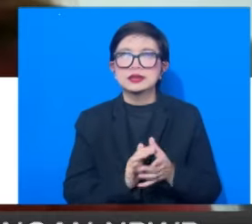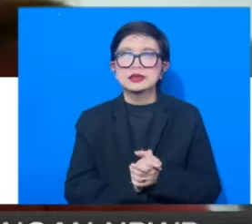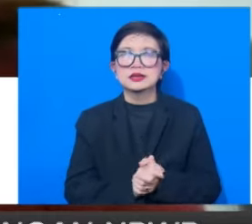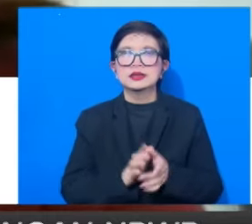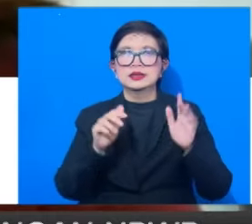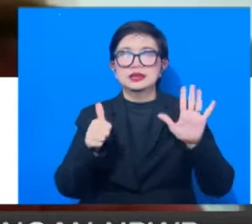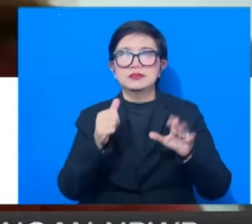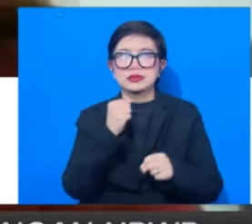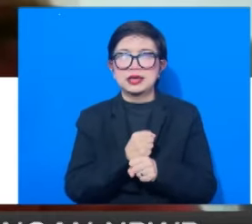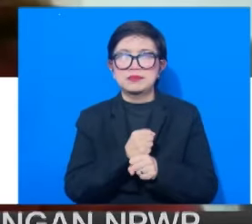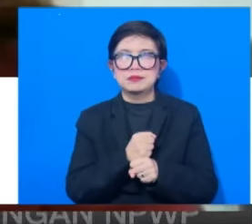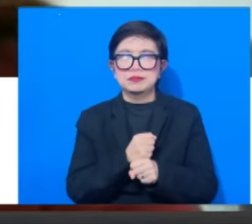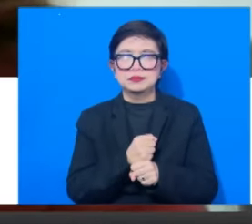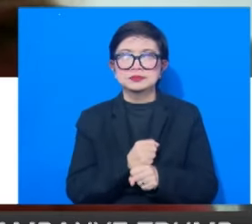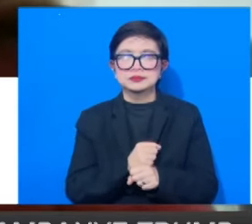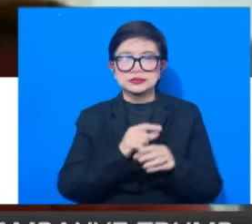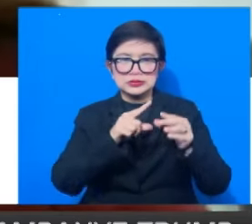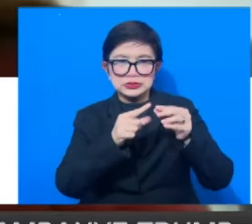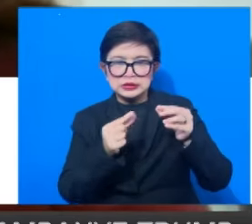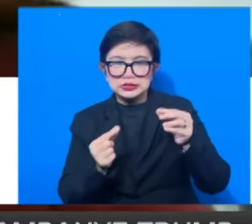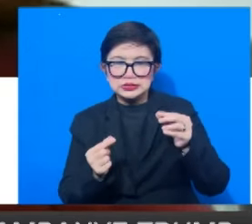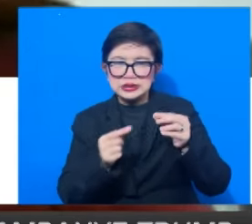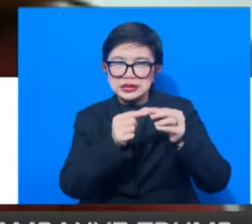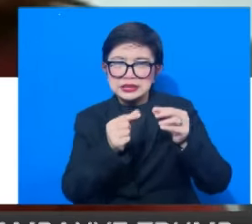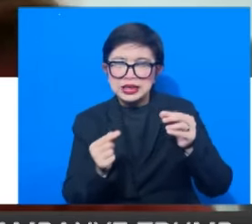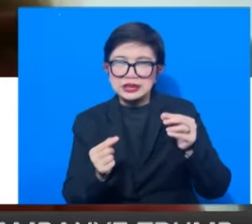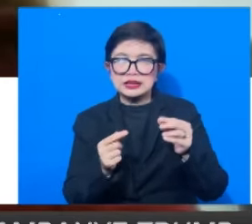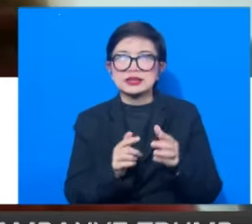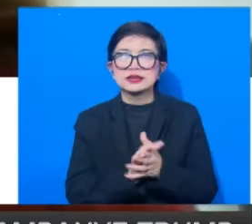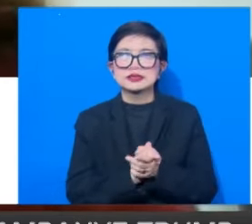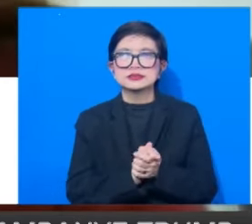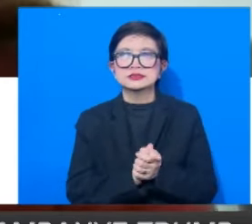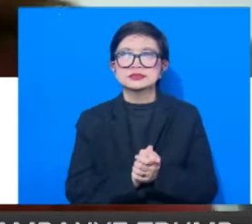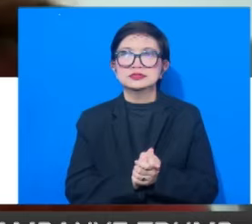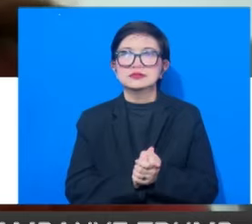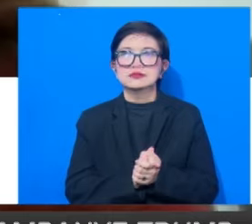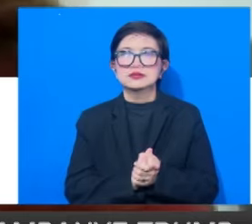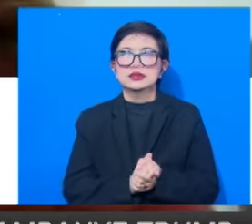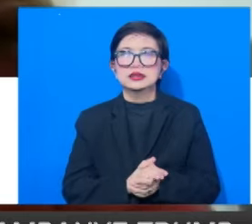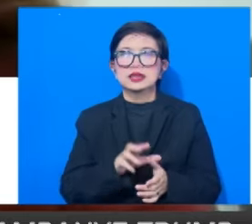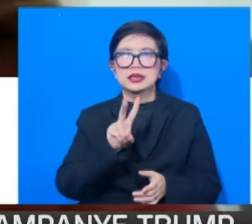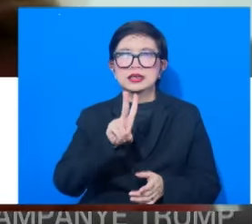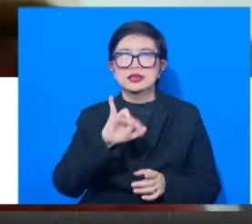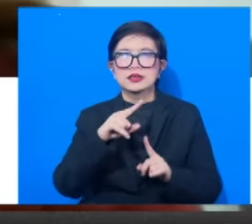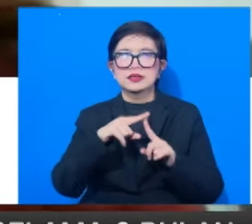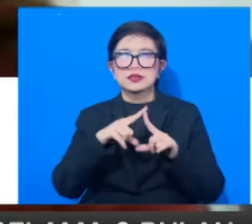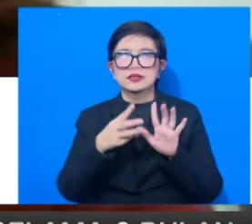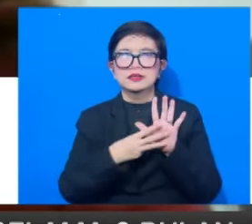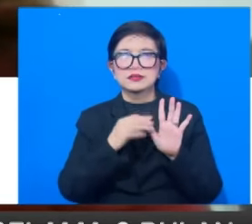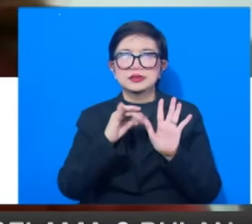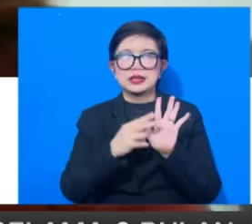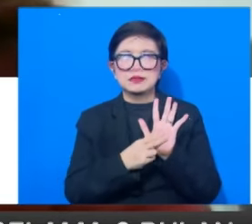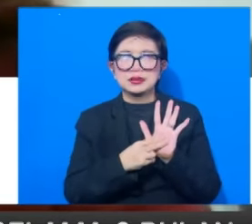seratnya mencapai 1,5 gram per 100 gram bahan, kemudian ada juga vitamin, vitamin A, kemudian vitamin